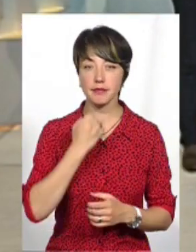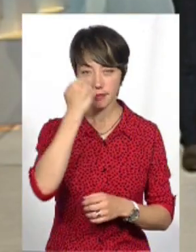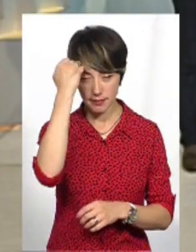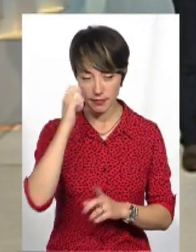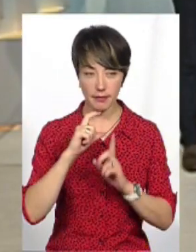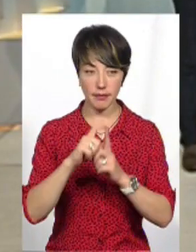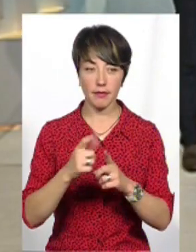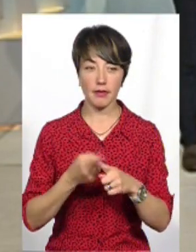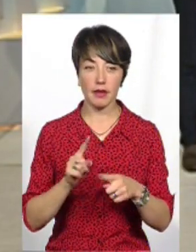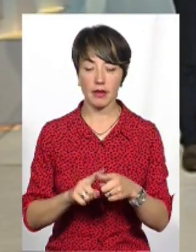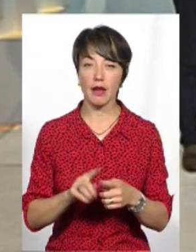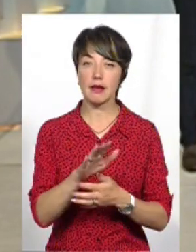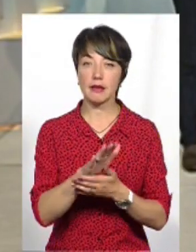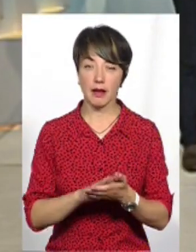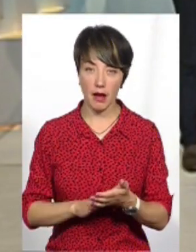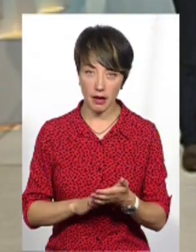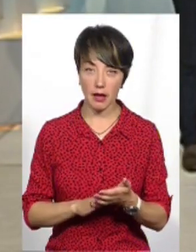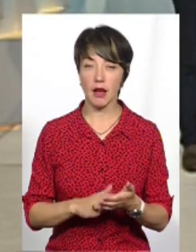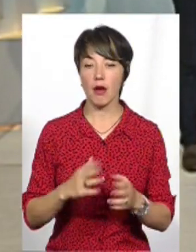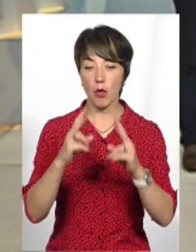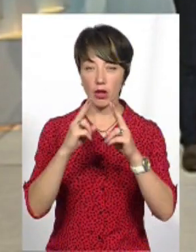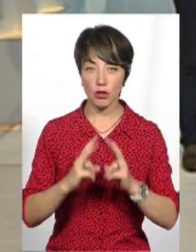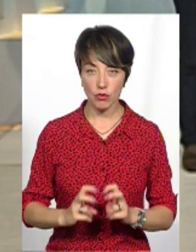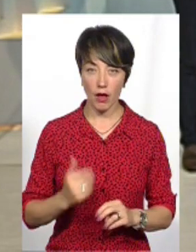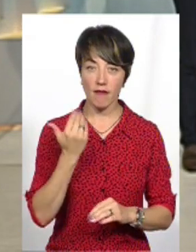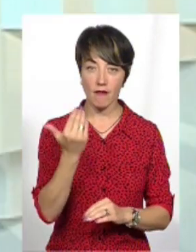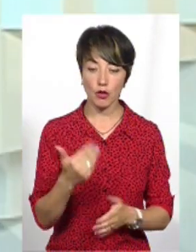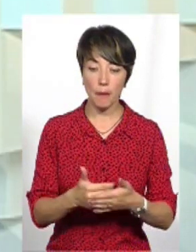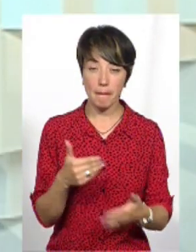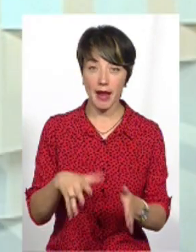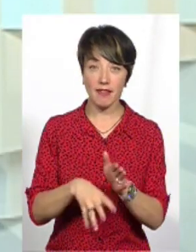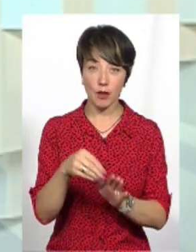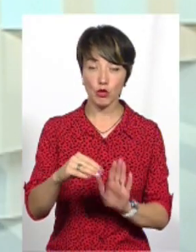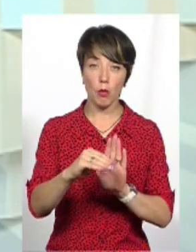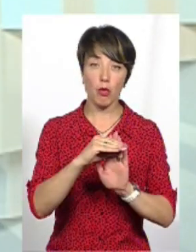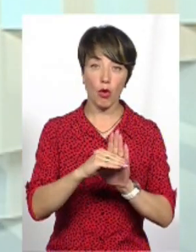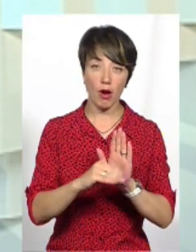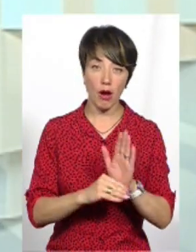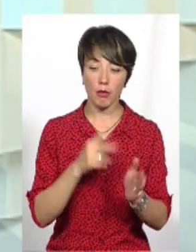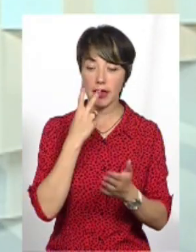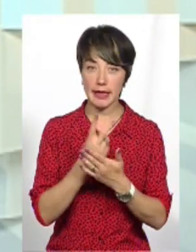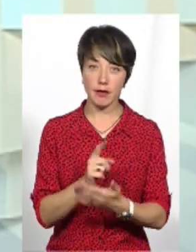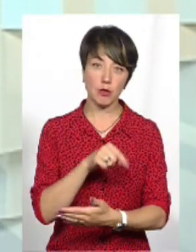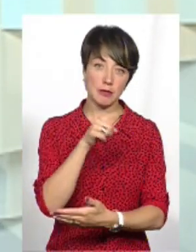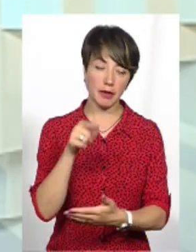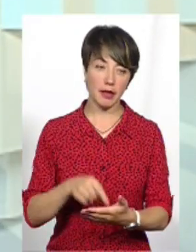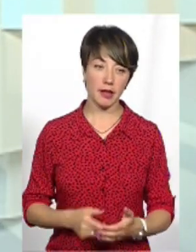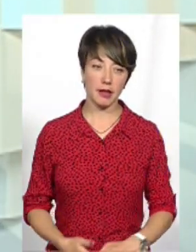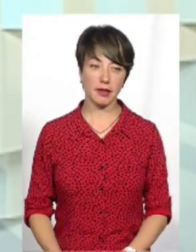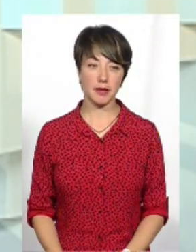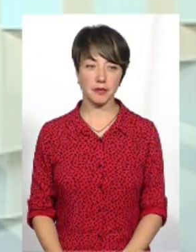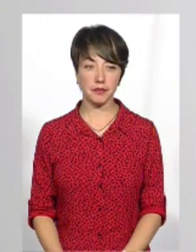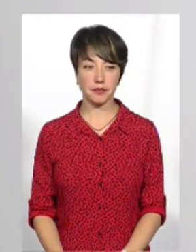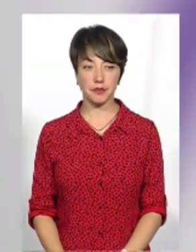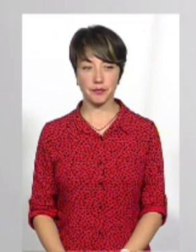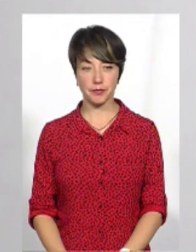Дякую за відповіді у цьому блоці. Далі, політолог Ольга Заславська проаналізувала вашу передвиборчу програму. Дивимось питання від неї.